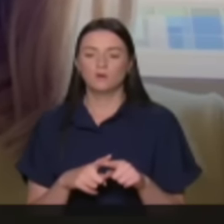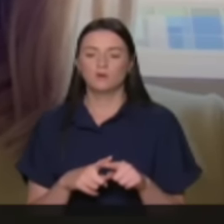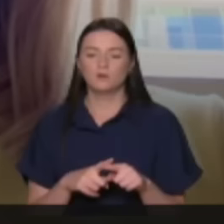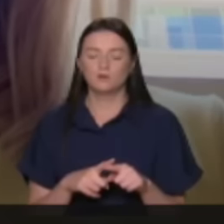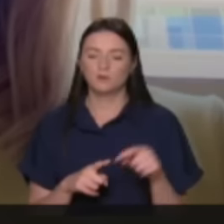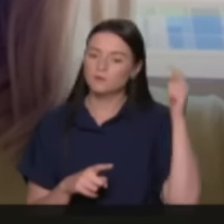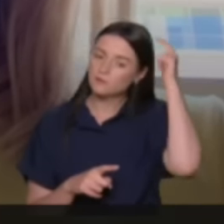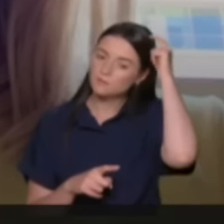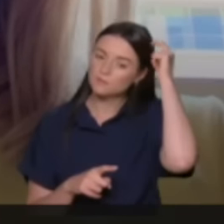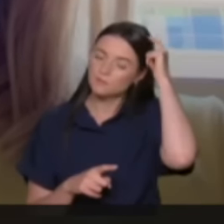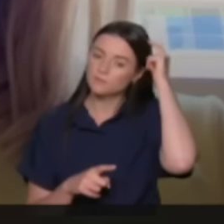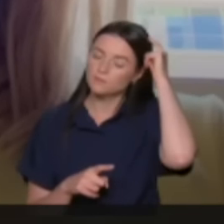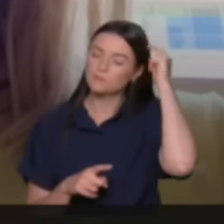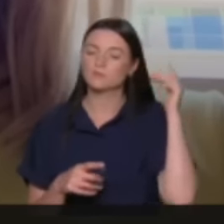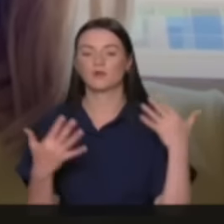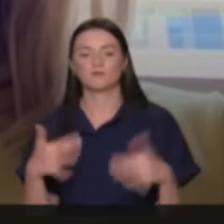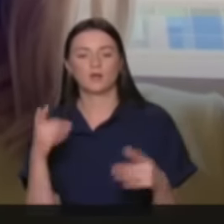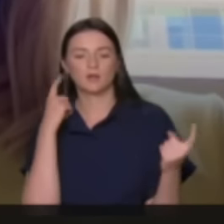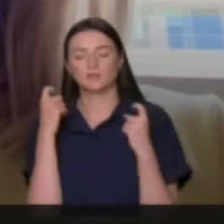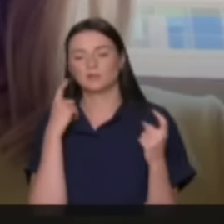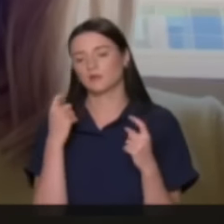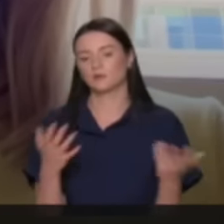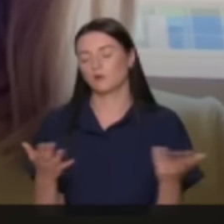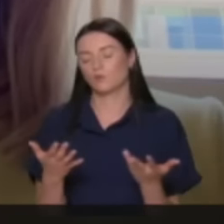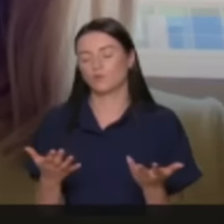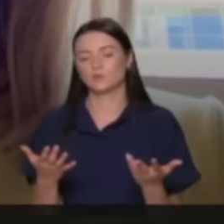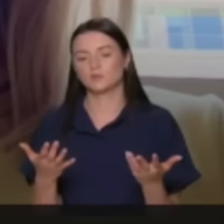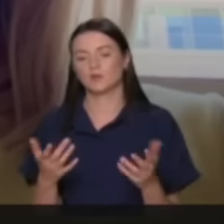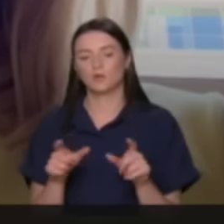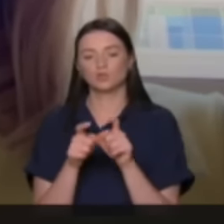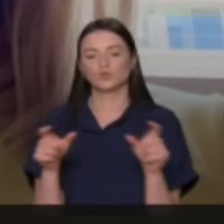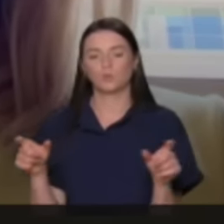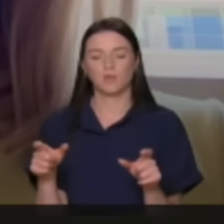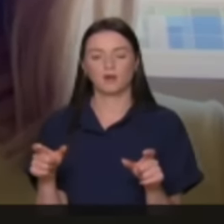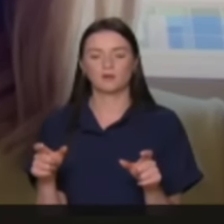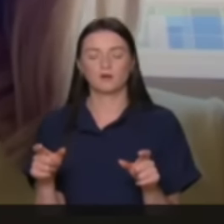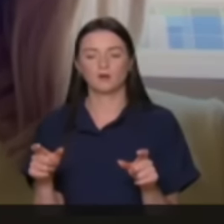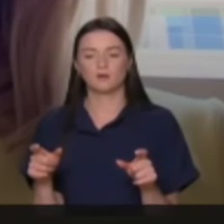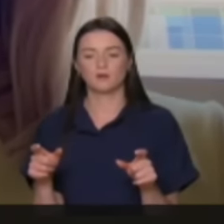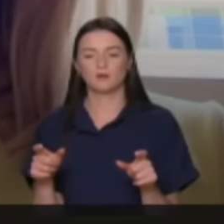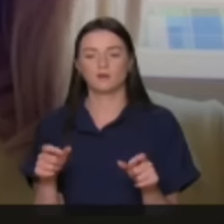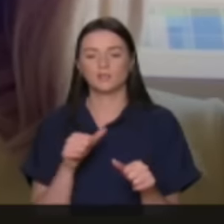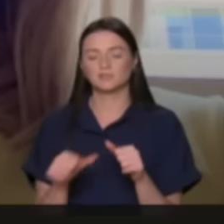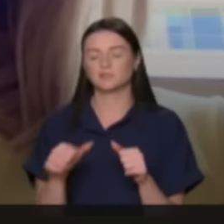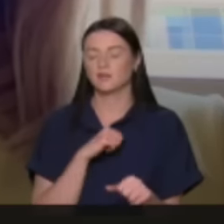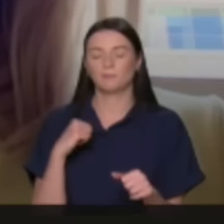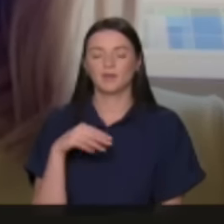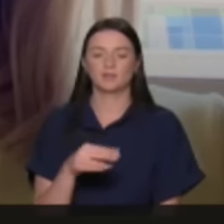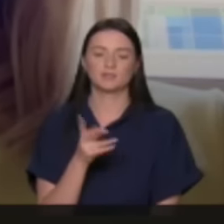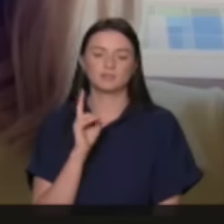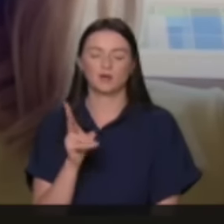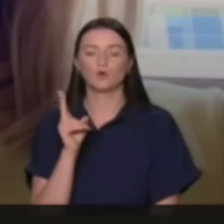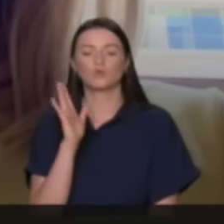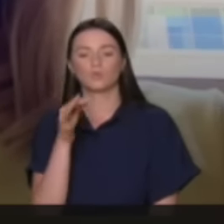в цій траті даних безпосередньо якогось там суб'єкта, саме ТЦК? Хто буде відповідати за це?